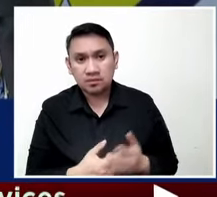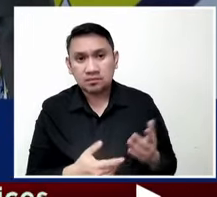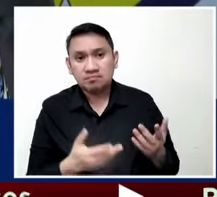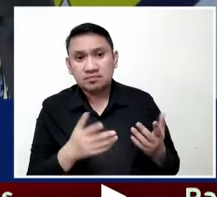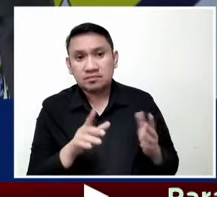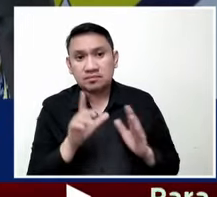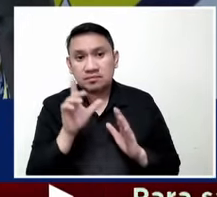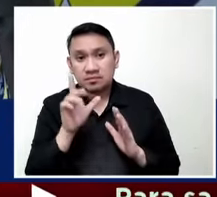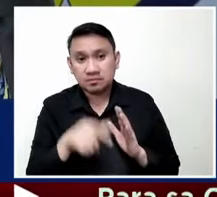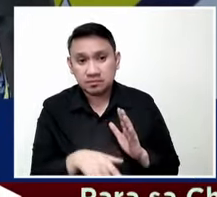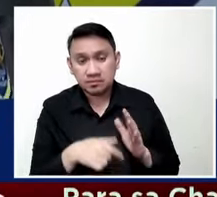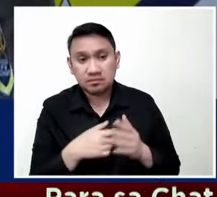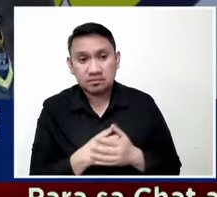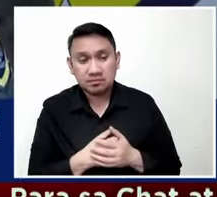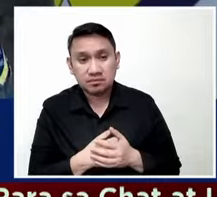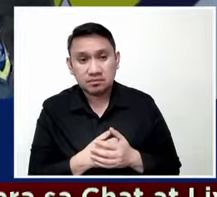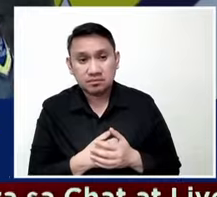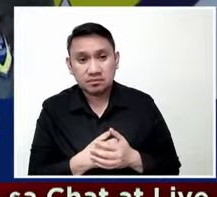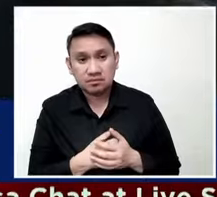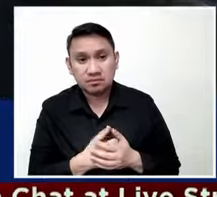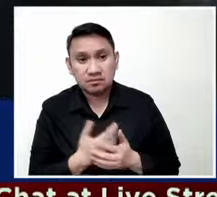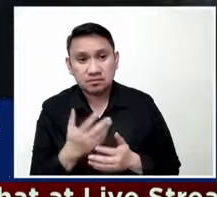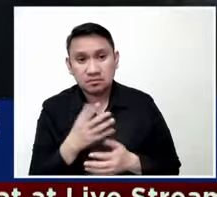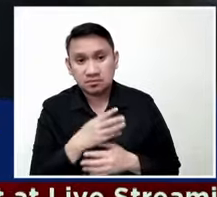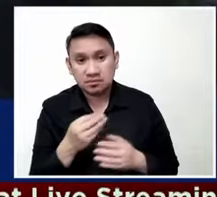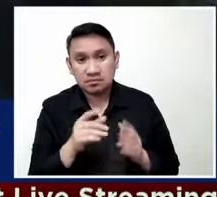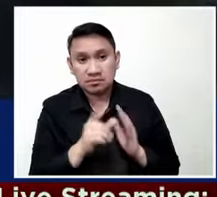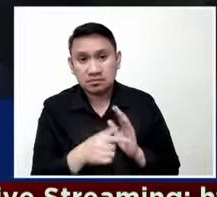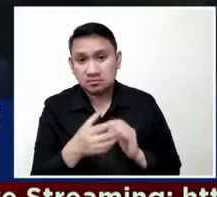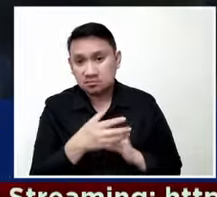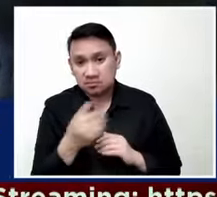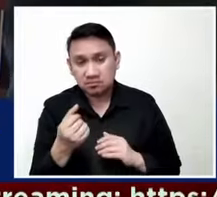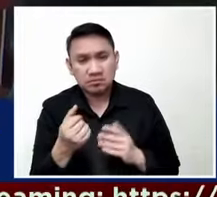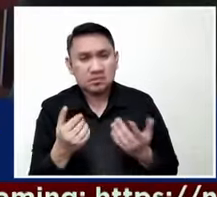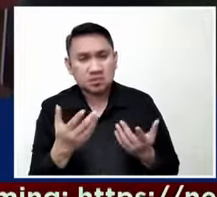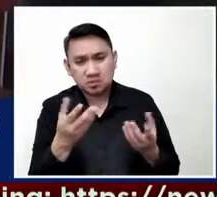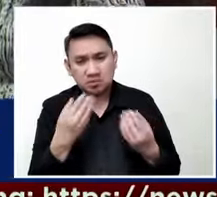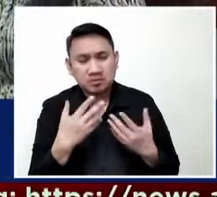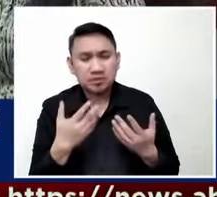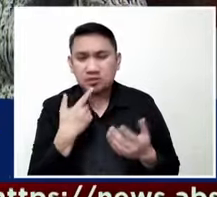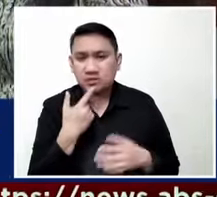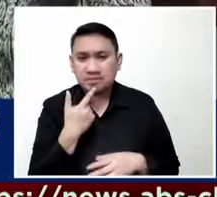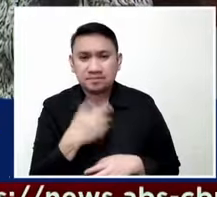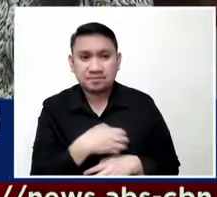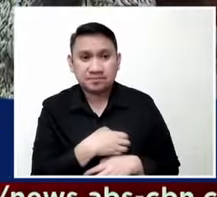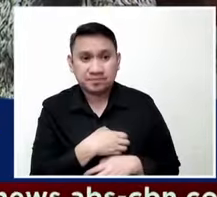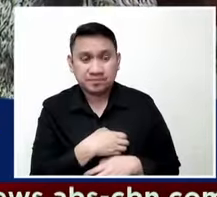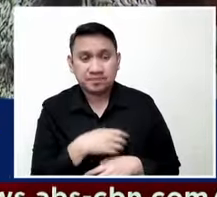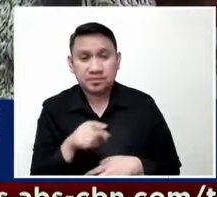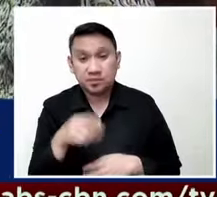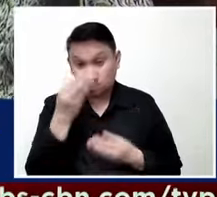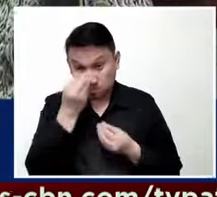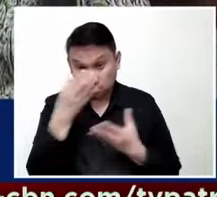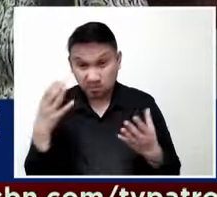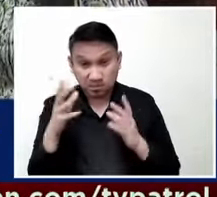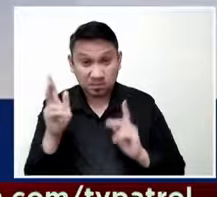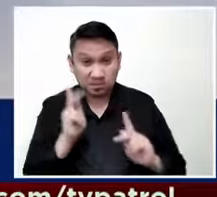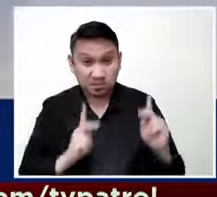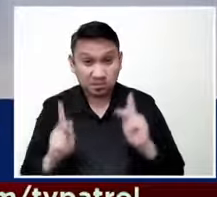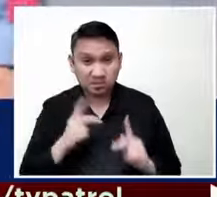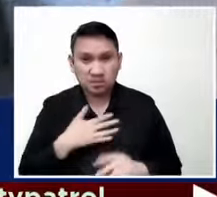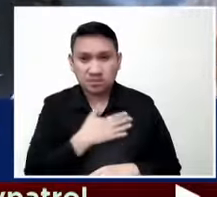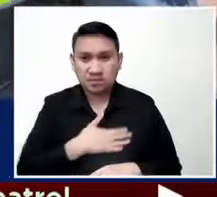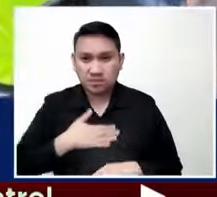ipapaalarma, then marirecover ulit namin. Kaya paalala ng PNP-HPG sa publiko,